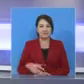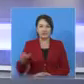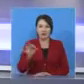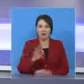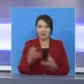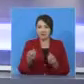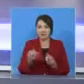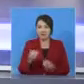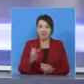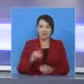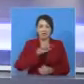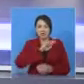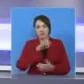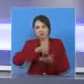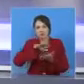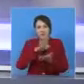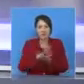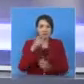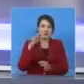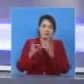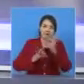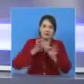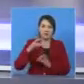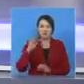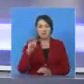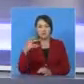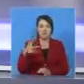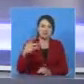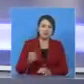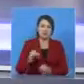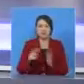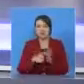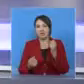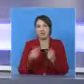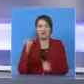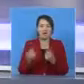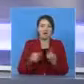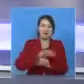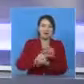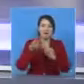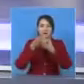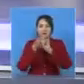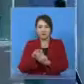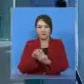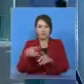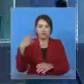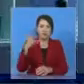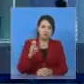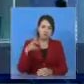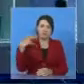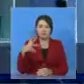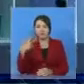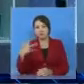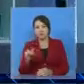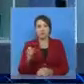Облыста тағы да антирекорд тіркелді. Бір тәулікте 403 адамнан коронавирус инфекциясы анықталды. Оның